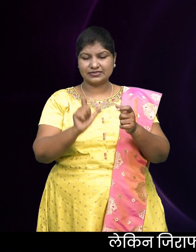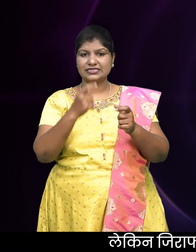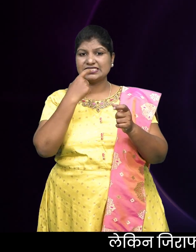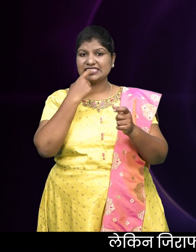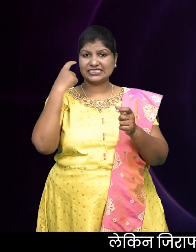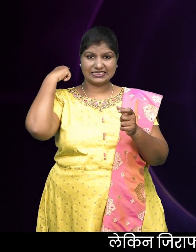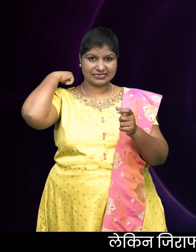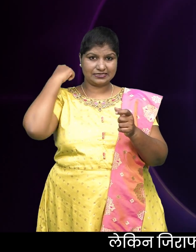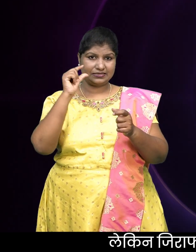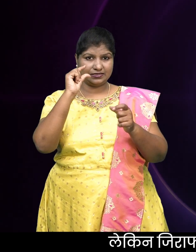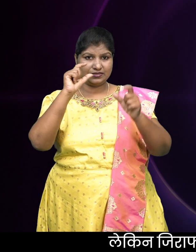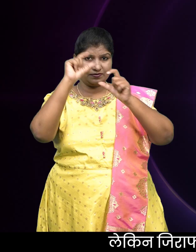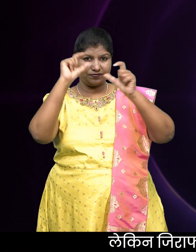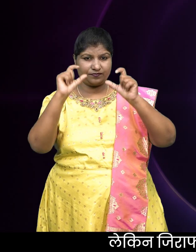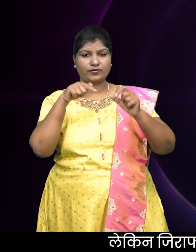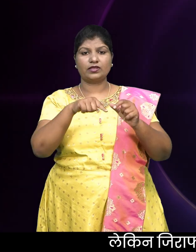कशेरुकाएं बहुत बड़ी होती है।